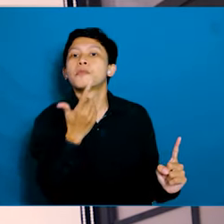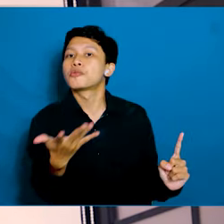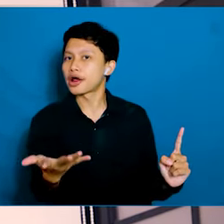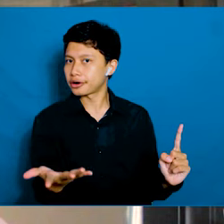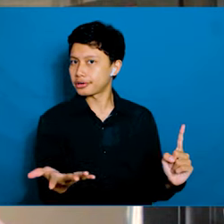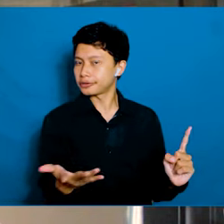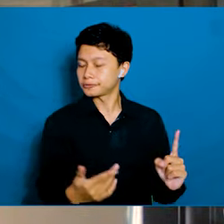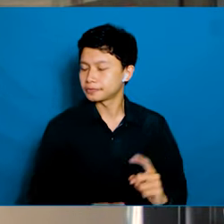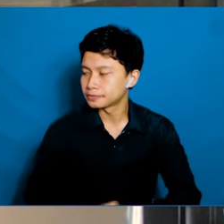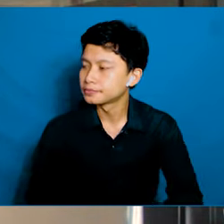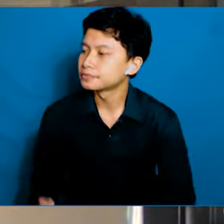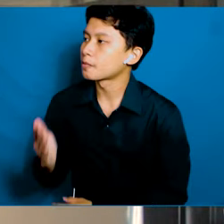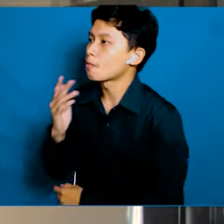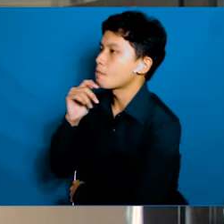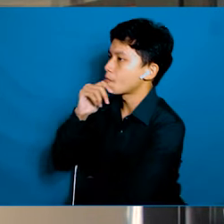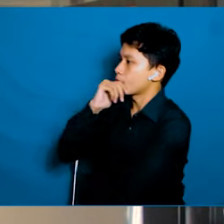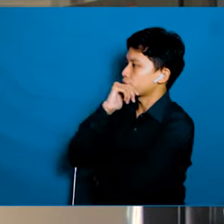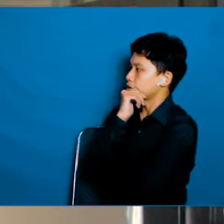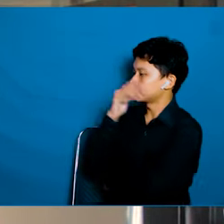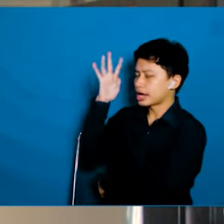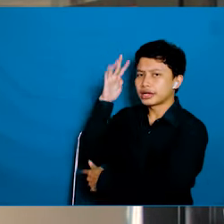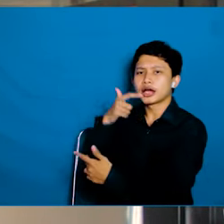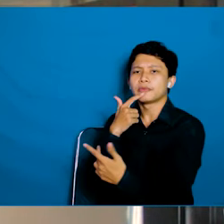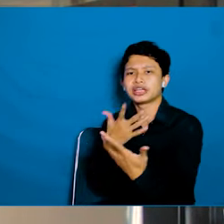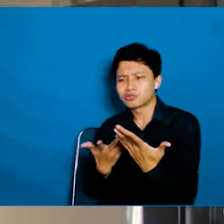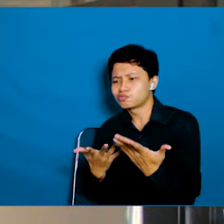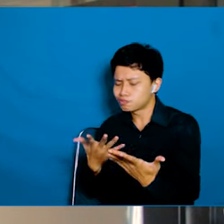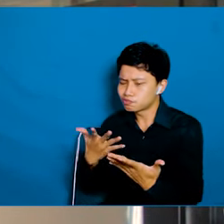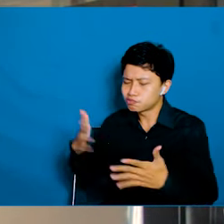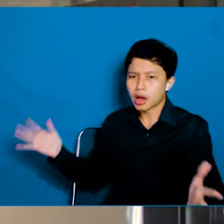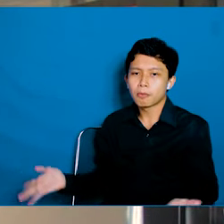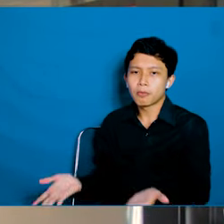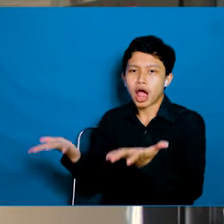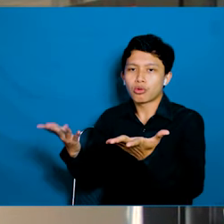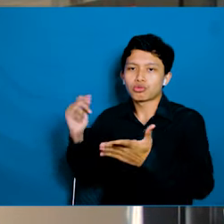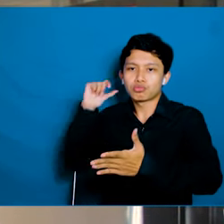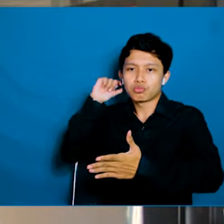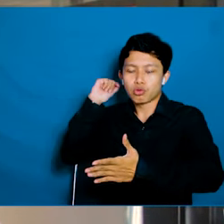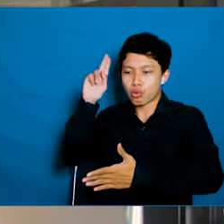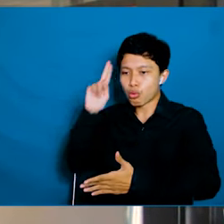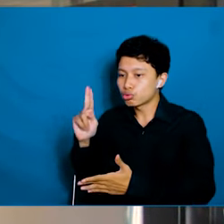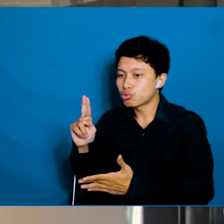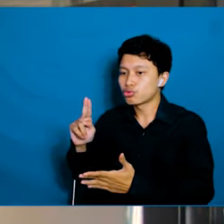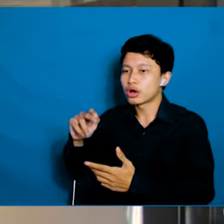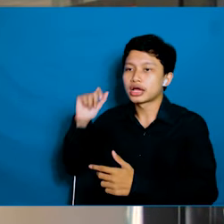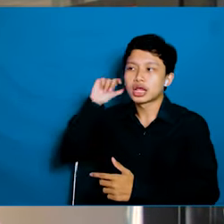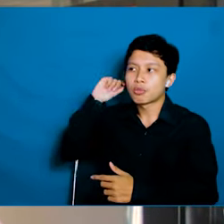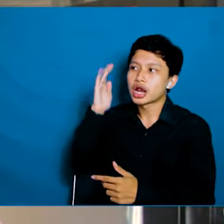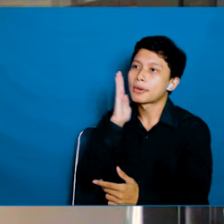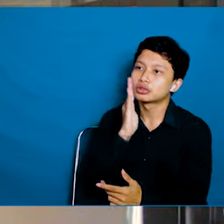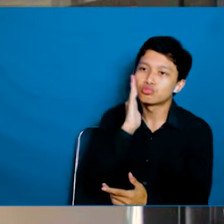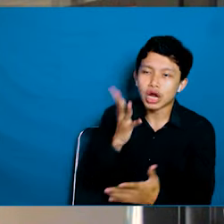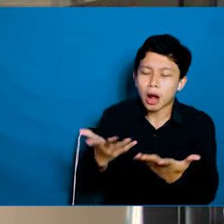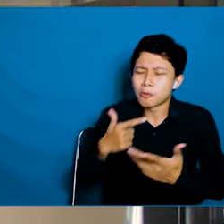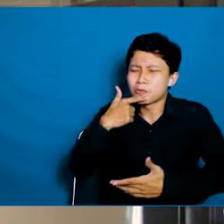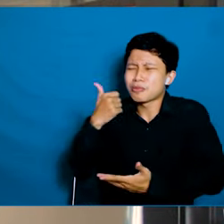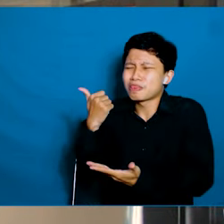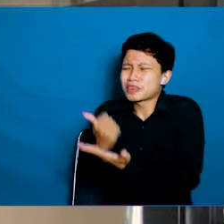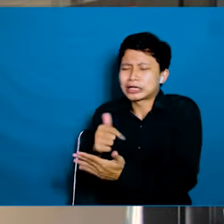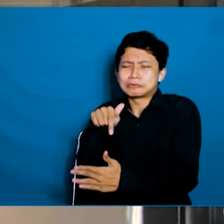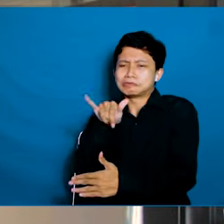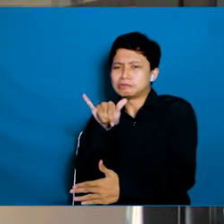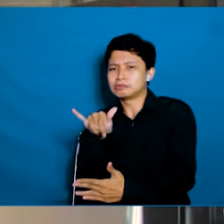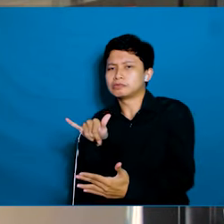lakukan? Ya, saya pikir membangun gerakan untuk mengkader perempuan-perempuan muda itu sangat